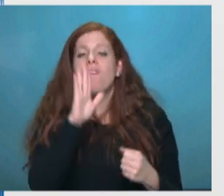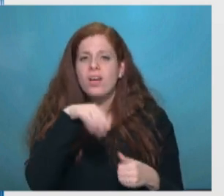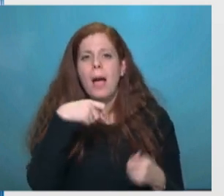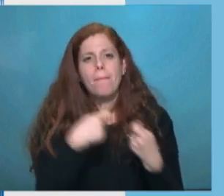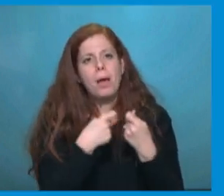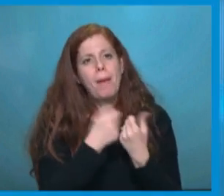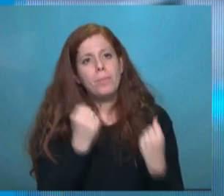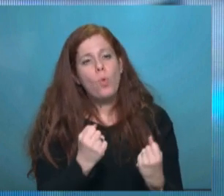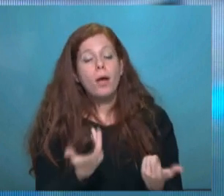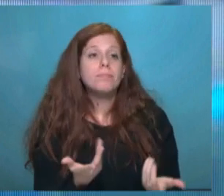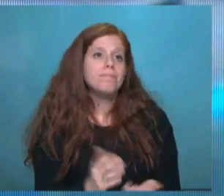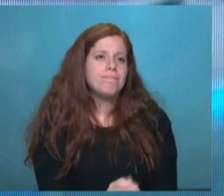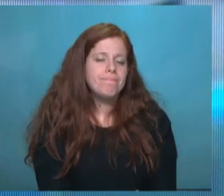הביטוח.